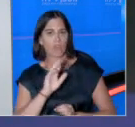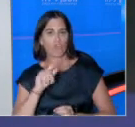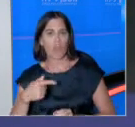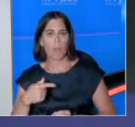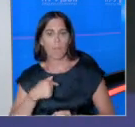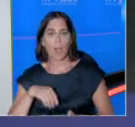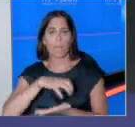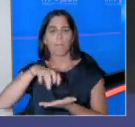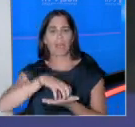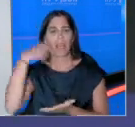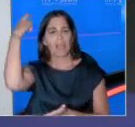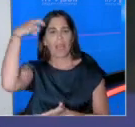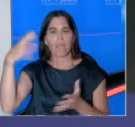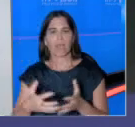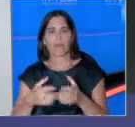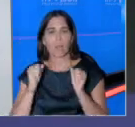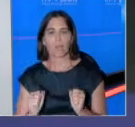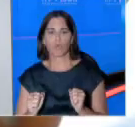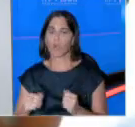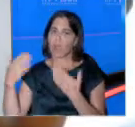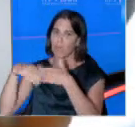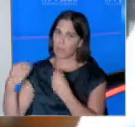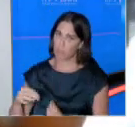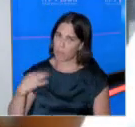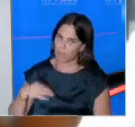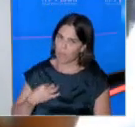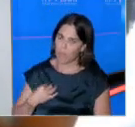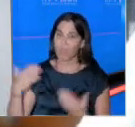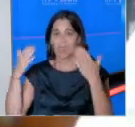המרכז הערבי לחברה בטוחה. ערב טוב רידה, מה שלומך?